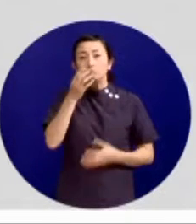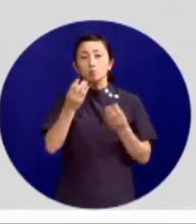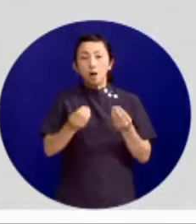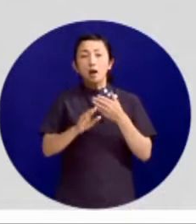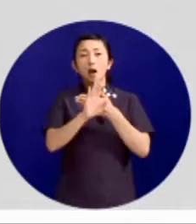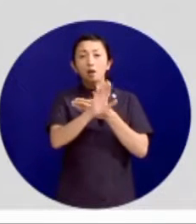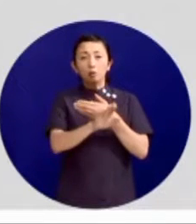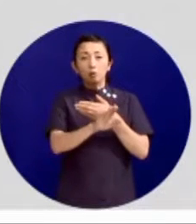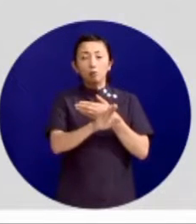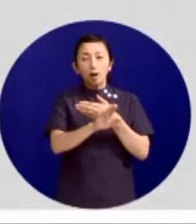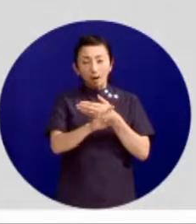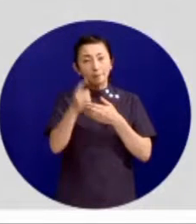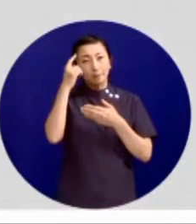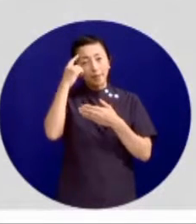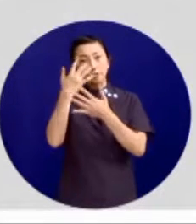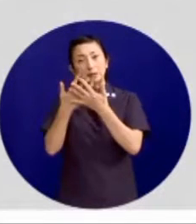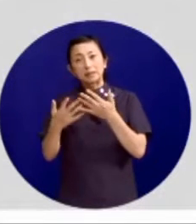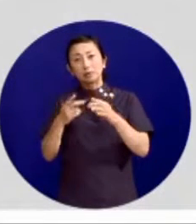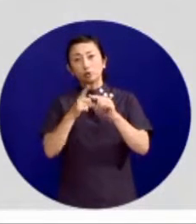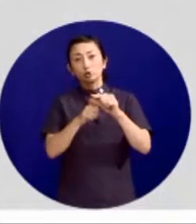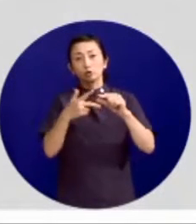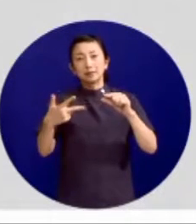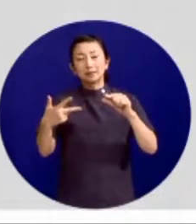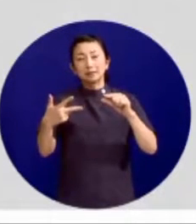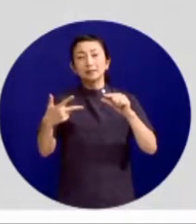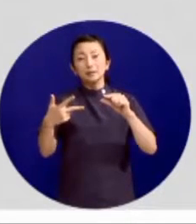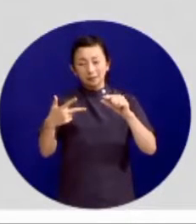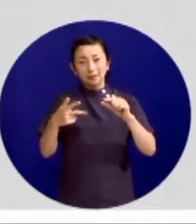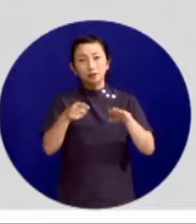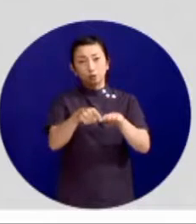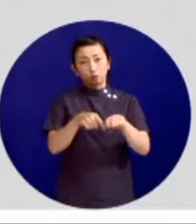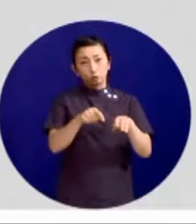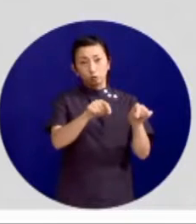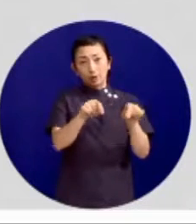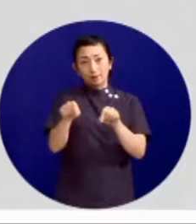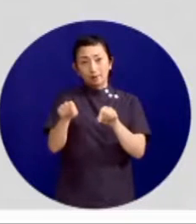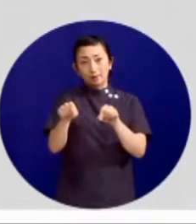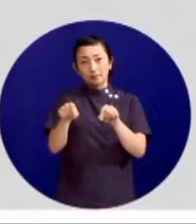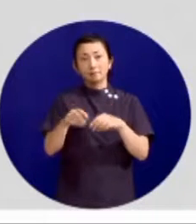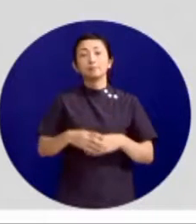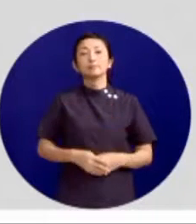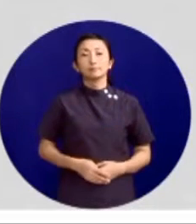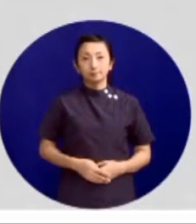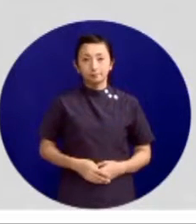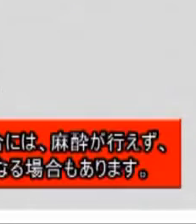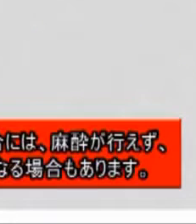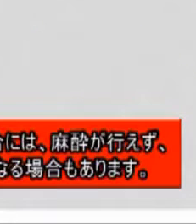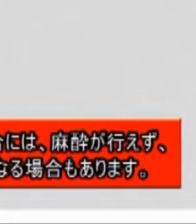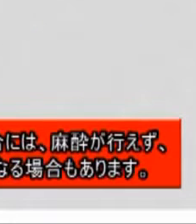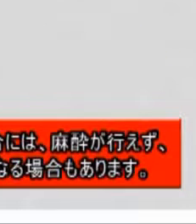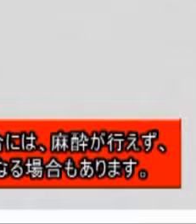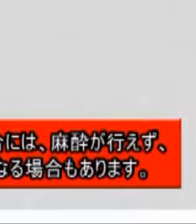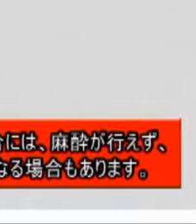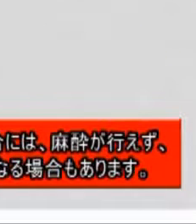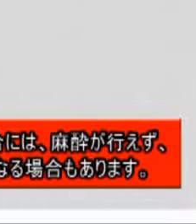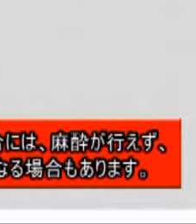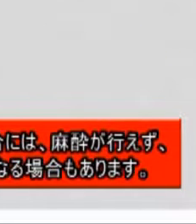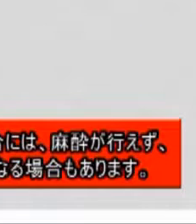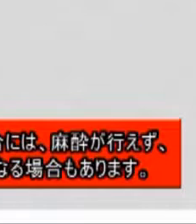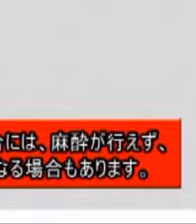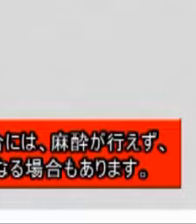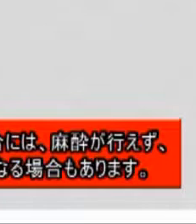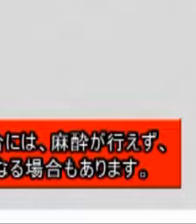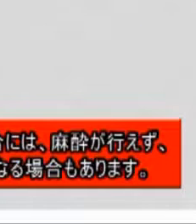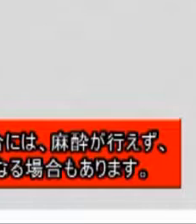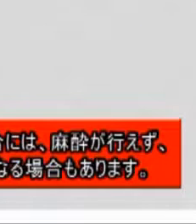場合には麻酔が行えず手術が延期になる場合もあるのです。最近では手術当日の朝にも時